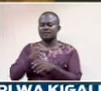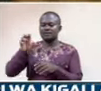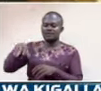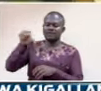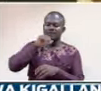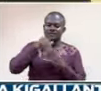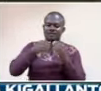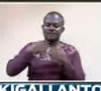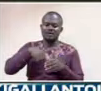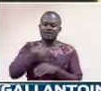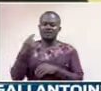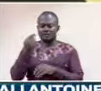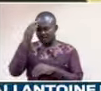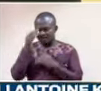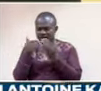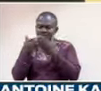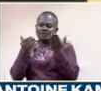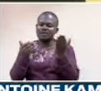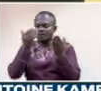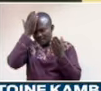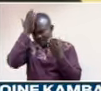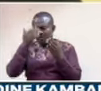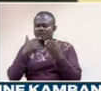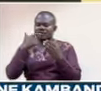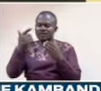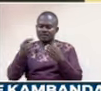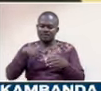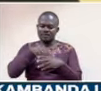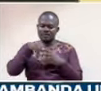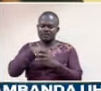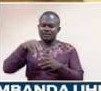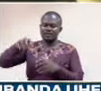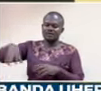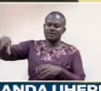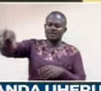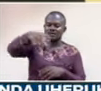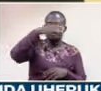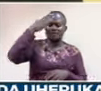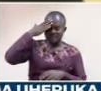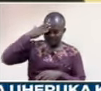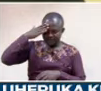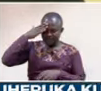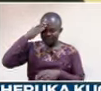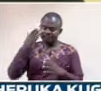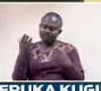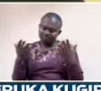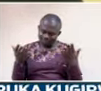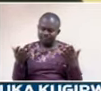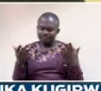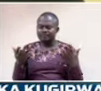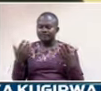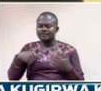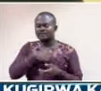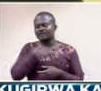bibi wacu gusa wenda ngo abasenyeri bavuze biba no mu maparuwasi hirya hino murabizi numva